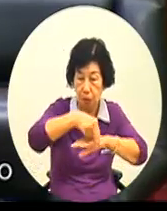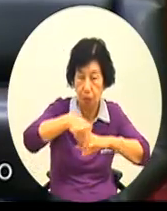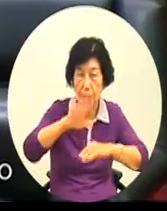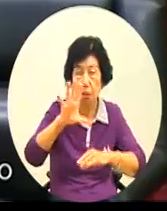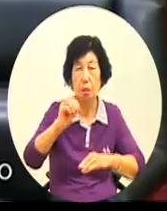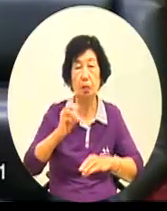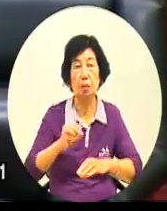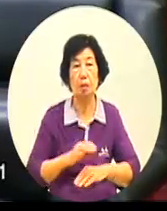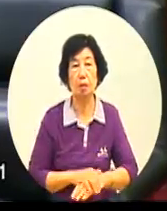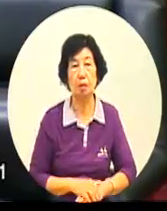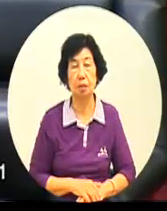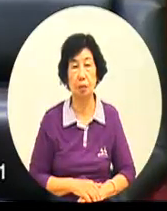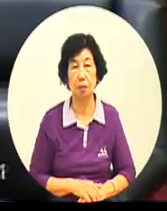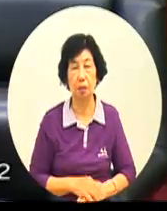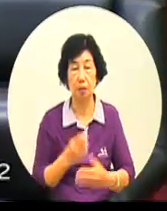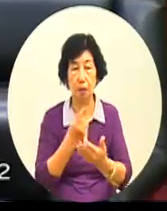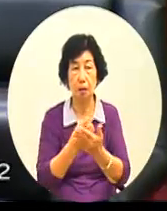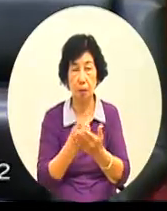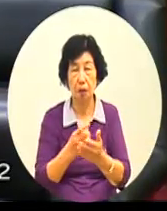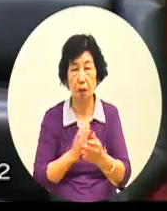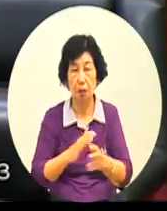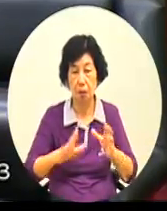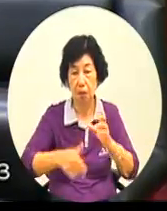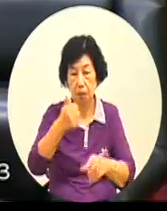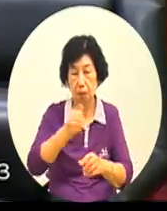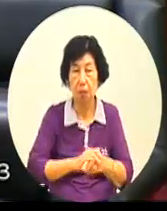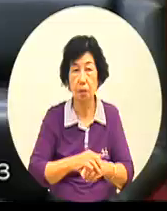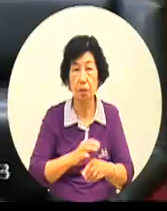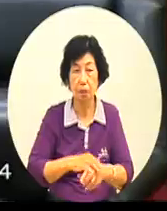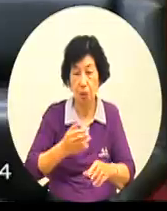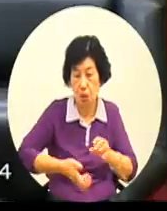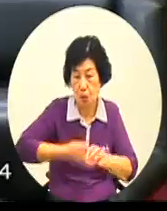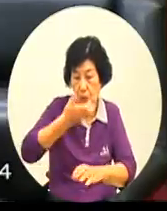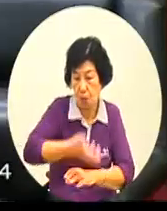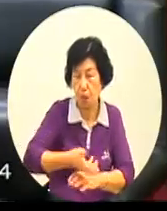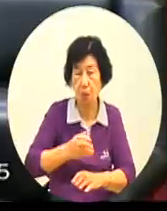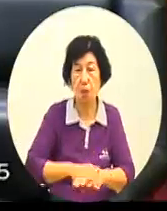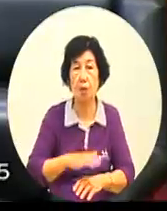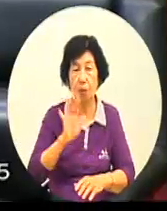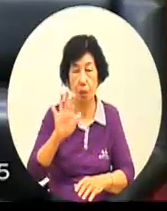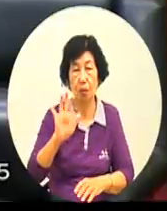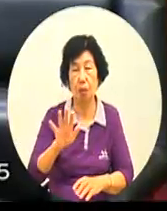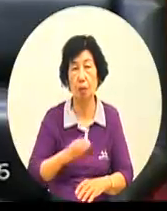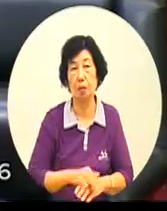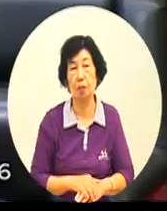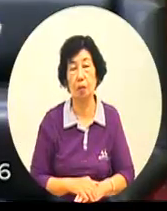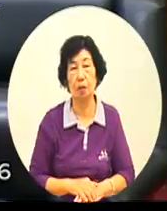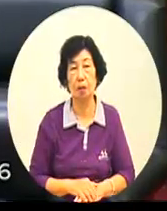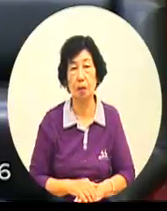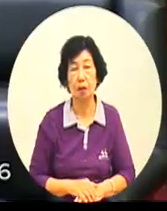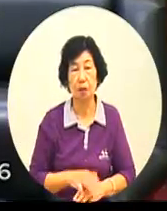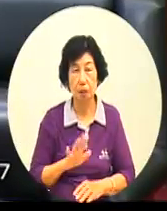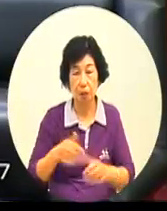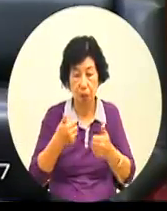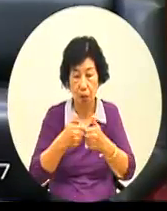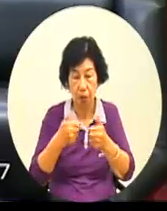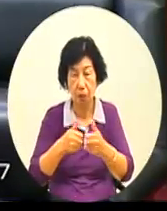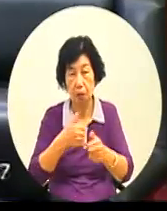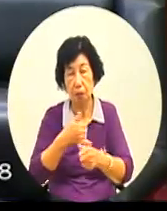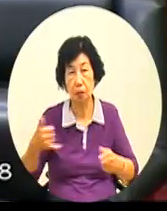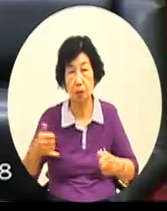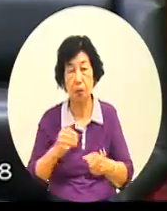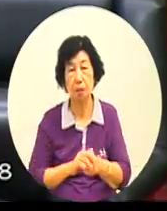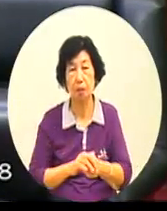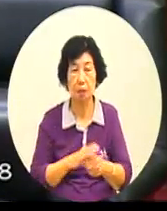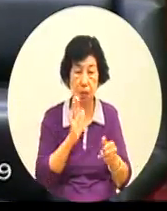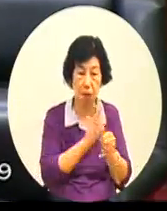我们各个组长，你们行，请你们多用心。我知道你们很认真，可是呢，当我们议员有这样的一个替百